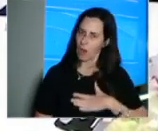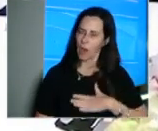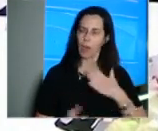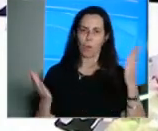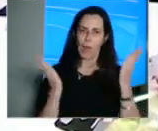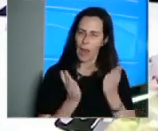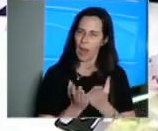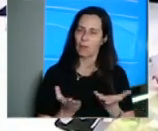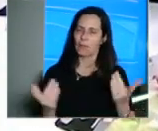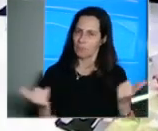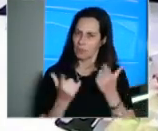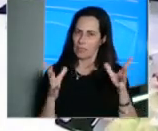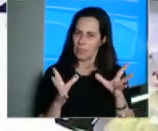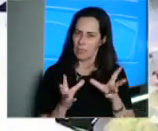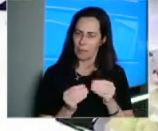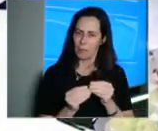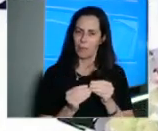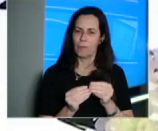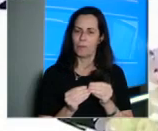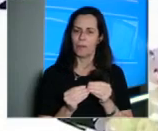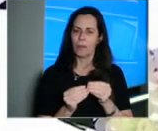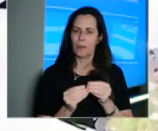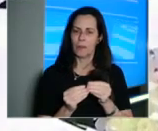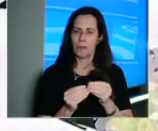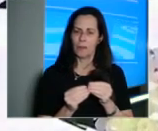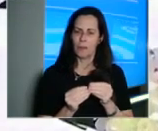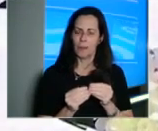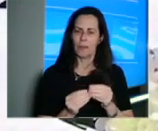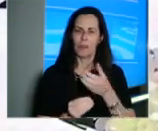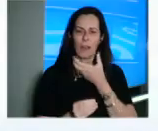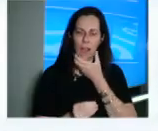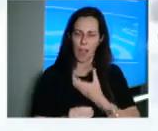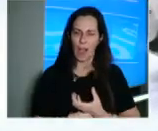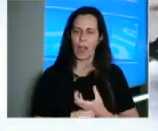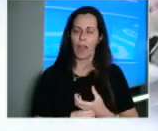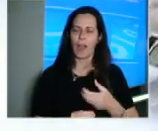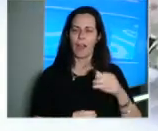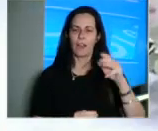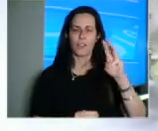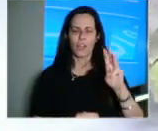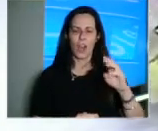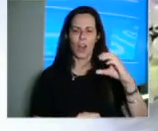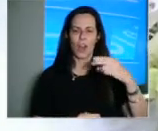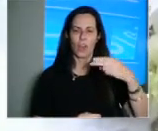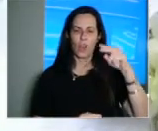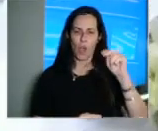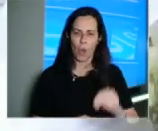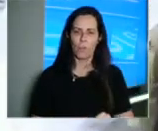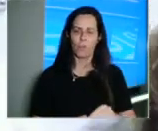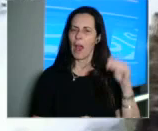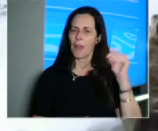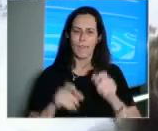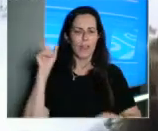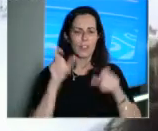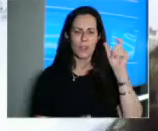בעיר אלעד, יחד עם נשיא מועצת חכמי התורה, הרב שלום כהן, יא הרב בעדני, הראשון לציון הרב יצחק יוסף, אלפי